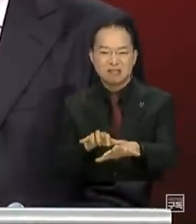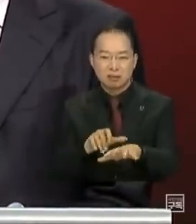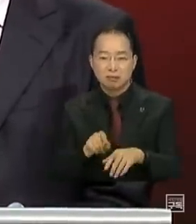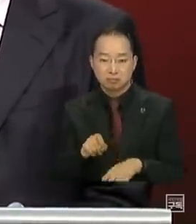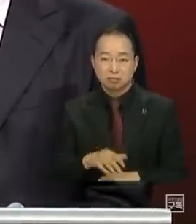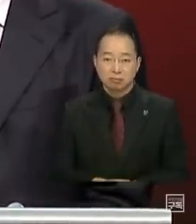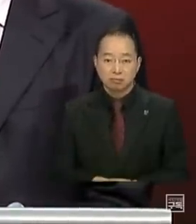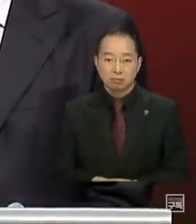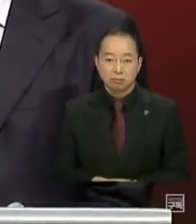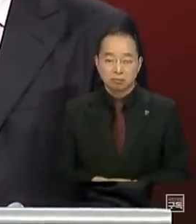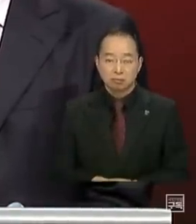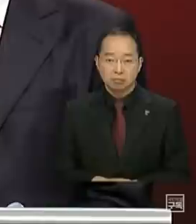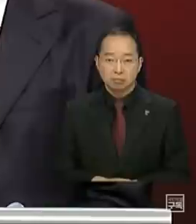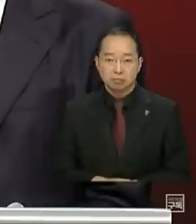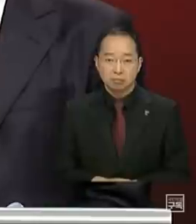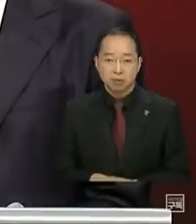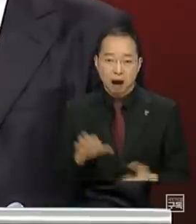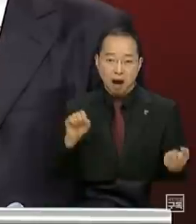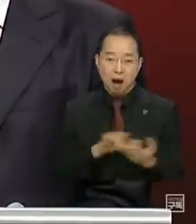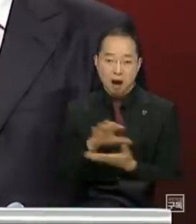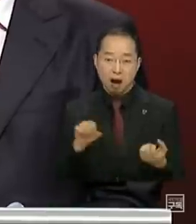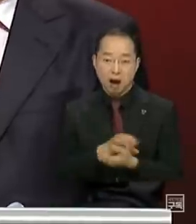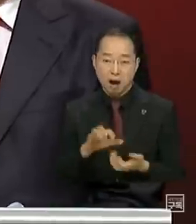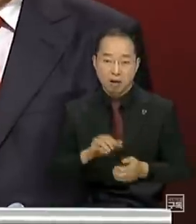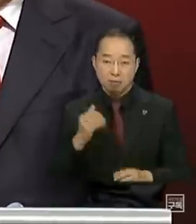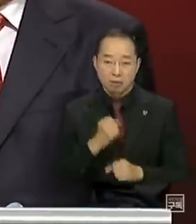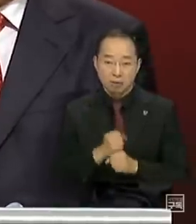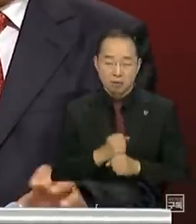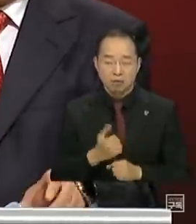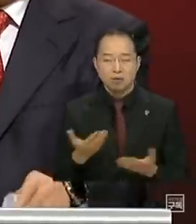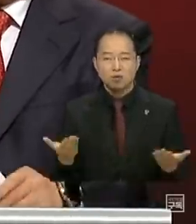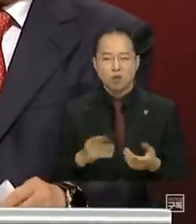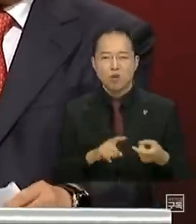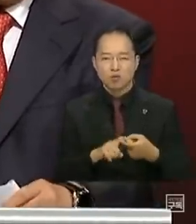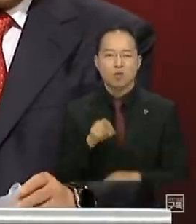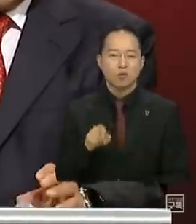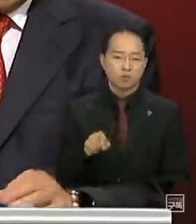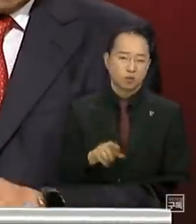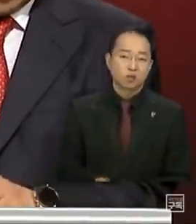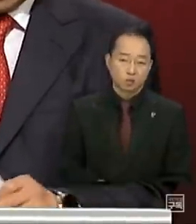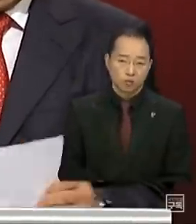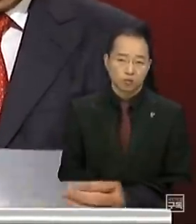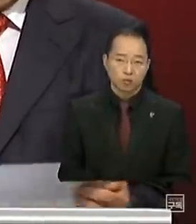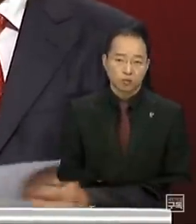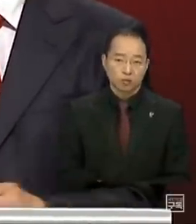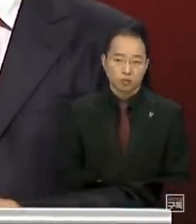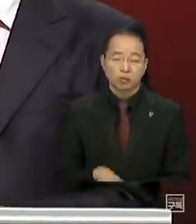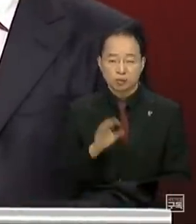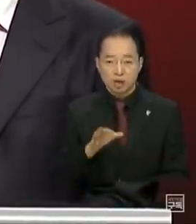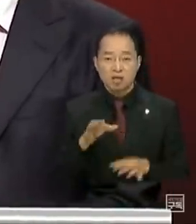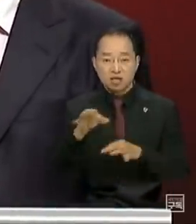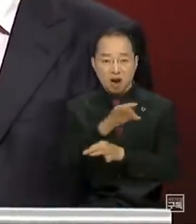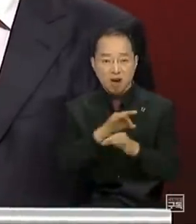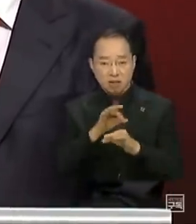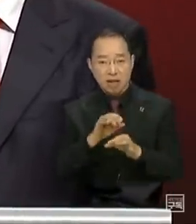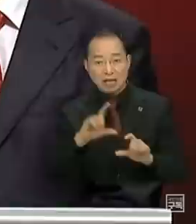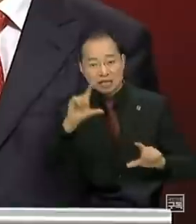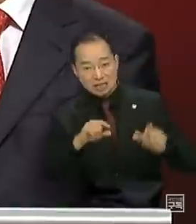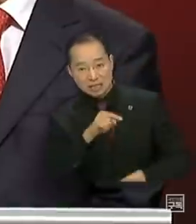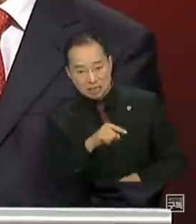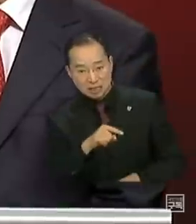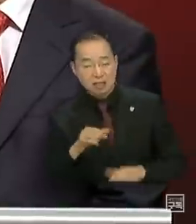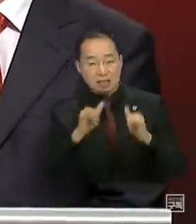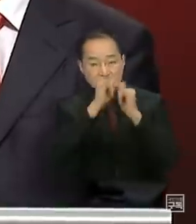스트라이크를 하고 무법천지로 만들고 있지 않습니까? 그리고 경제 시스템도 그렇고